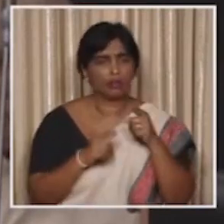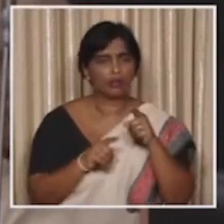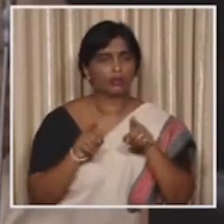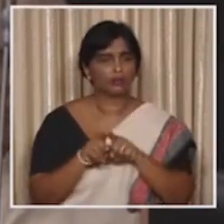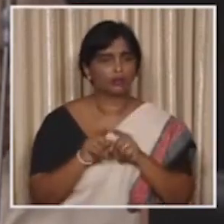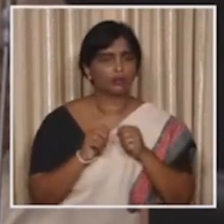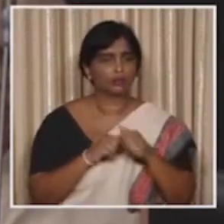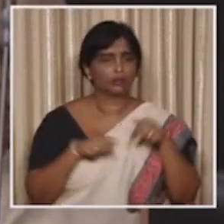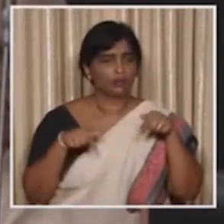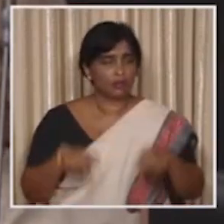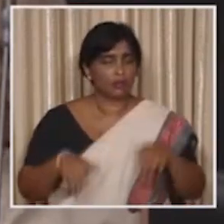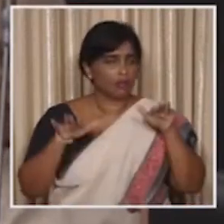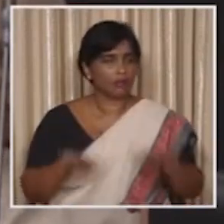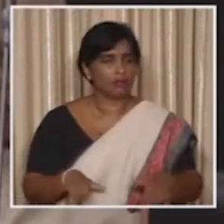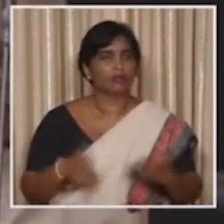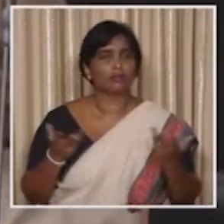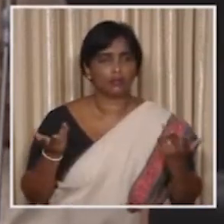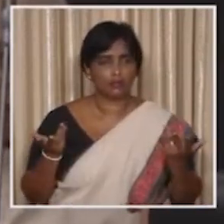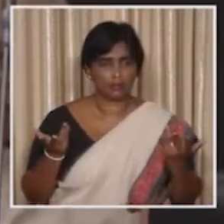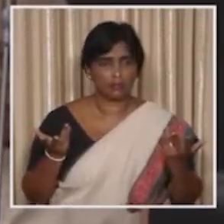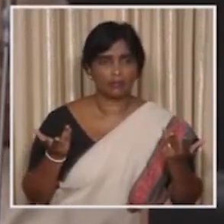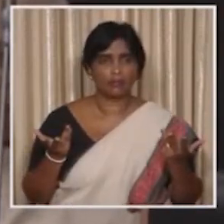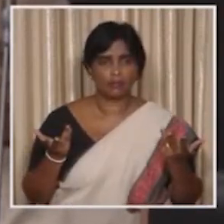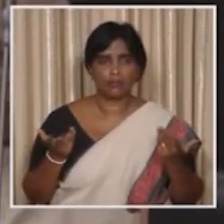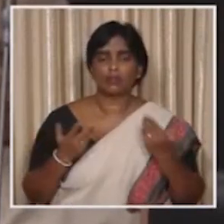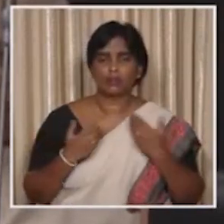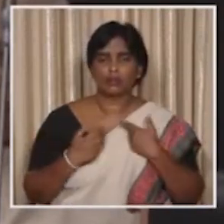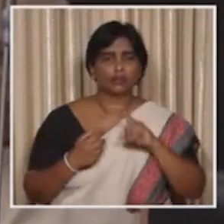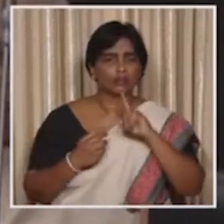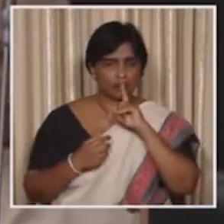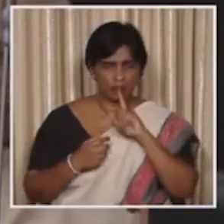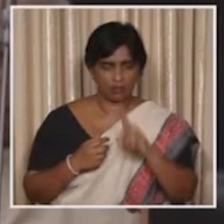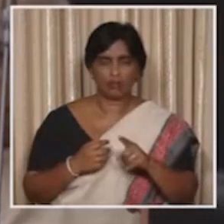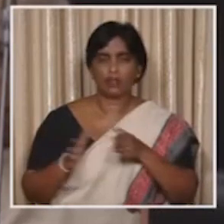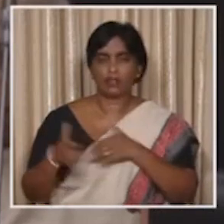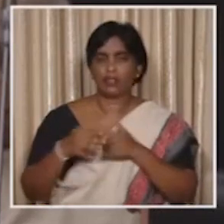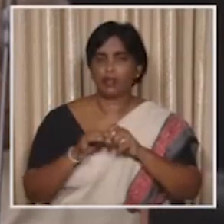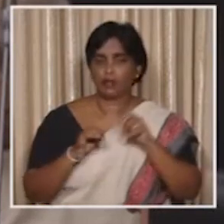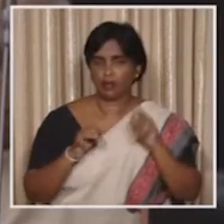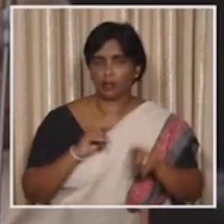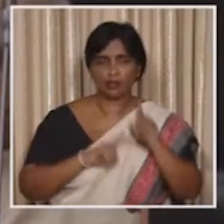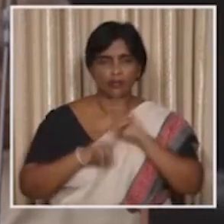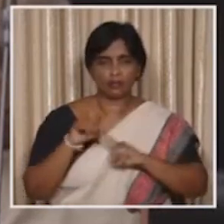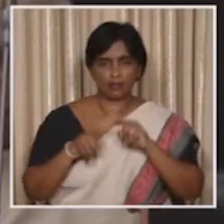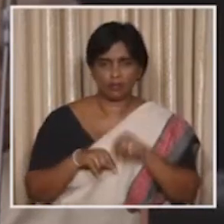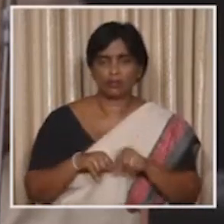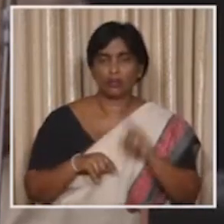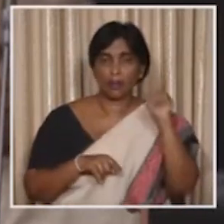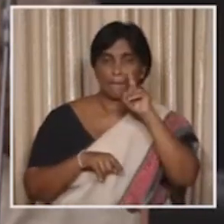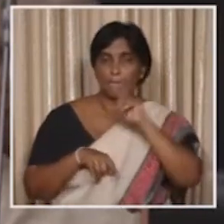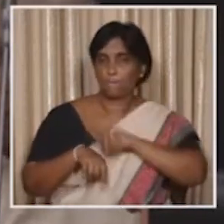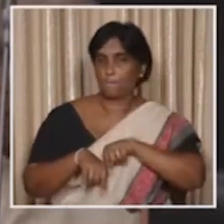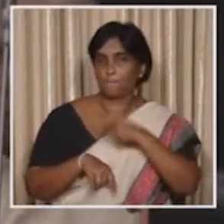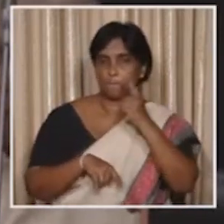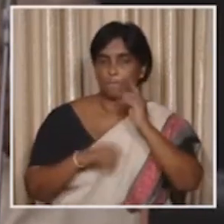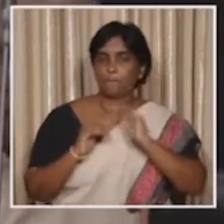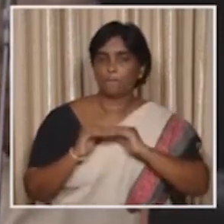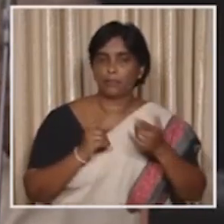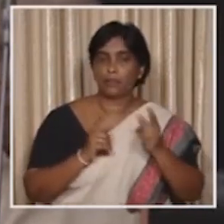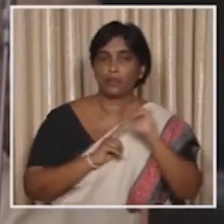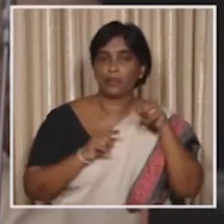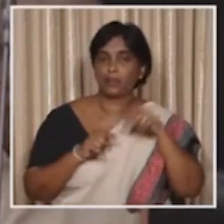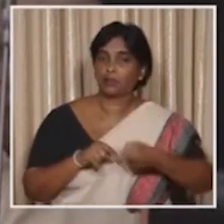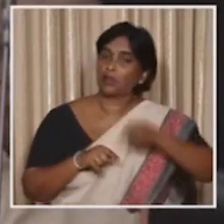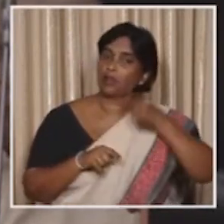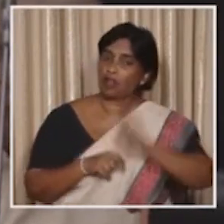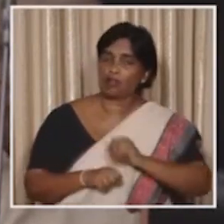කරන ගමන් මෙතන හිර වෙන්නත් බෑනේ. ඉතින් මම යෝජනා කරන්නේ කැබිනට් මණ්ඩලේ කතා කළා. පළවෙනි පෑයෙන් පස්සේ සභාවේ